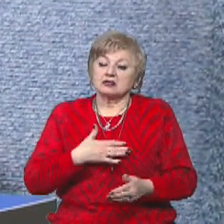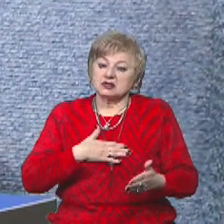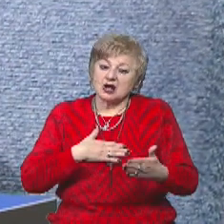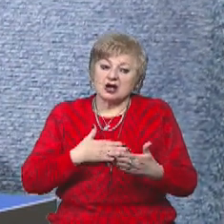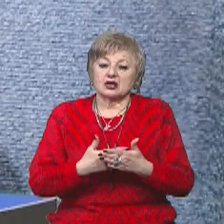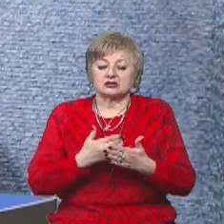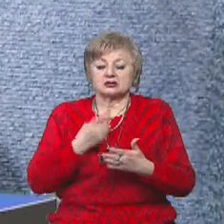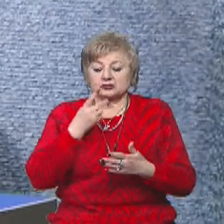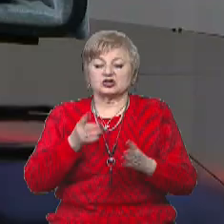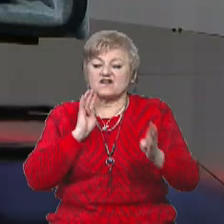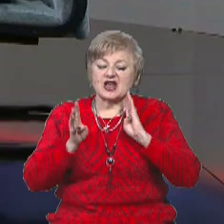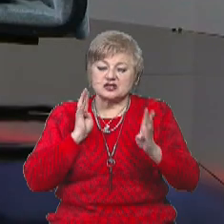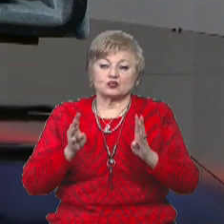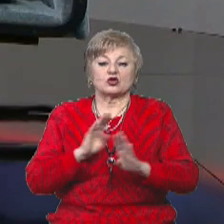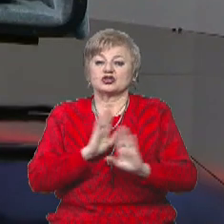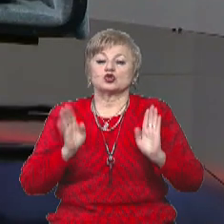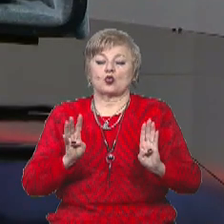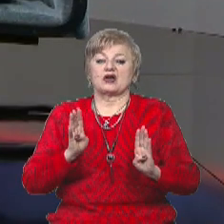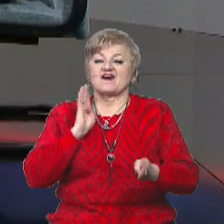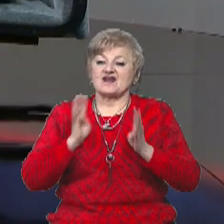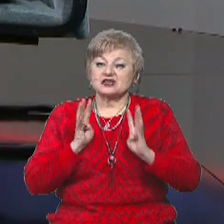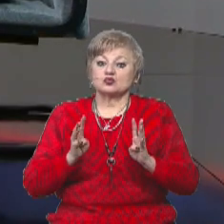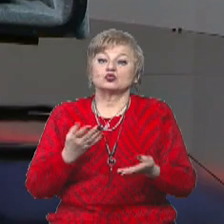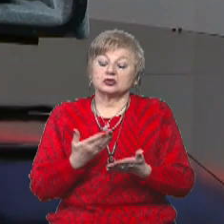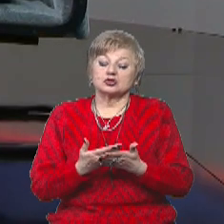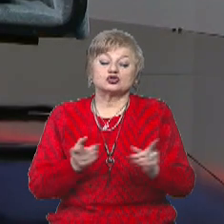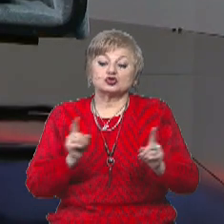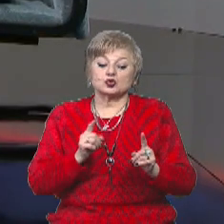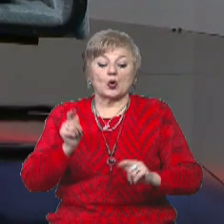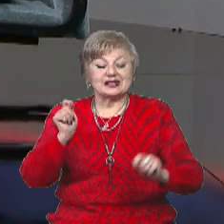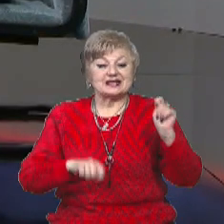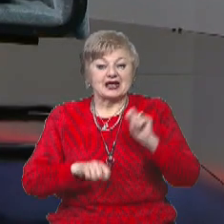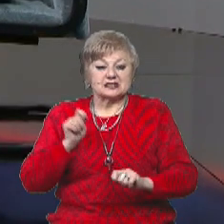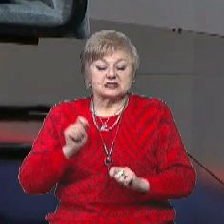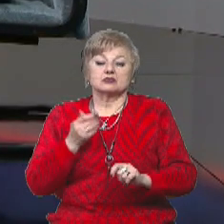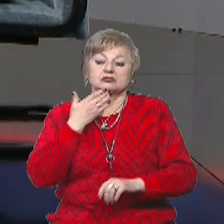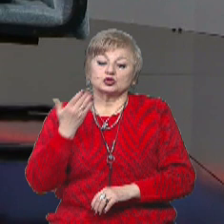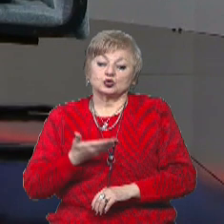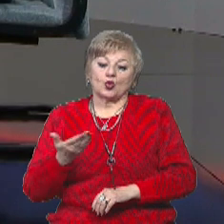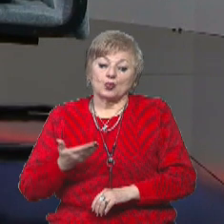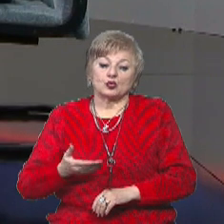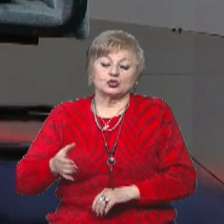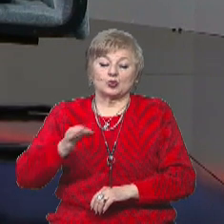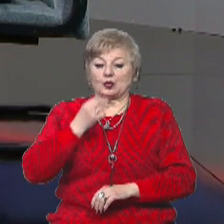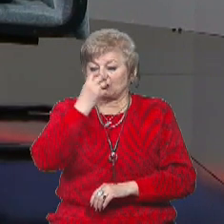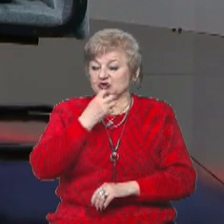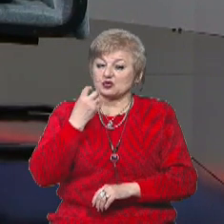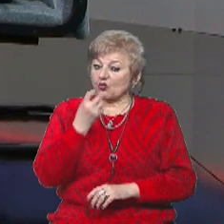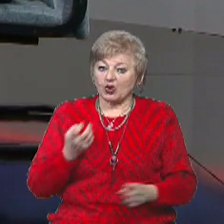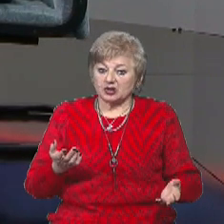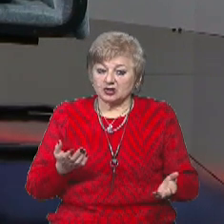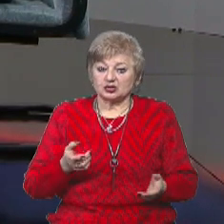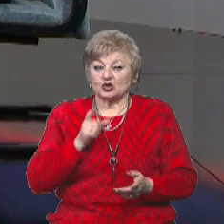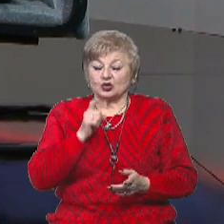активностей в Фейсбуці і не тільки в Фейсбуці привів до того, що на сесії доповідали з приводу сморіда, від